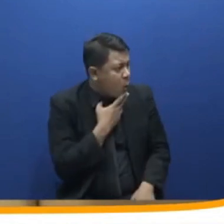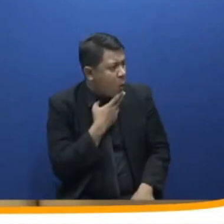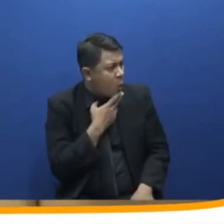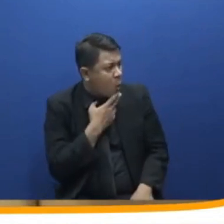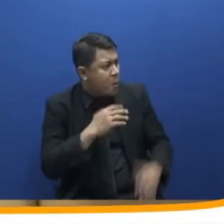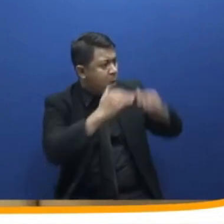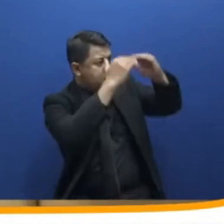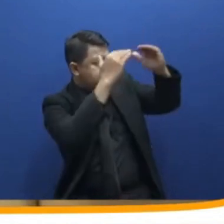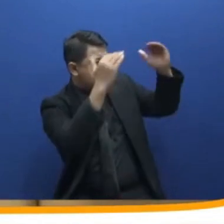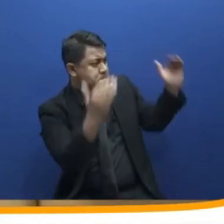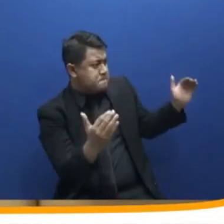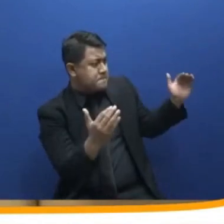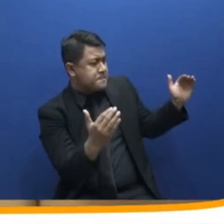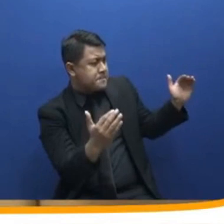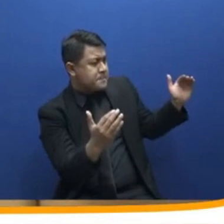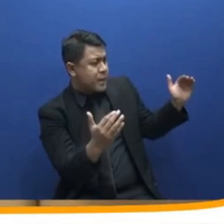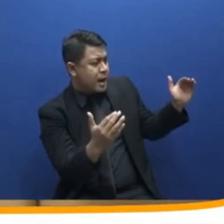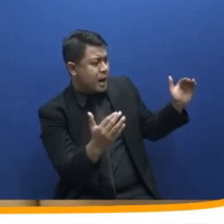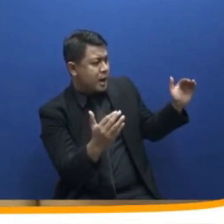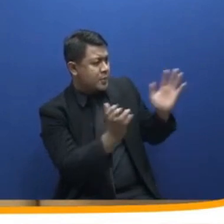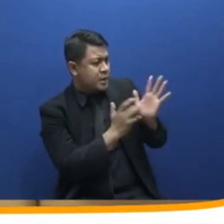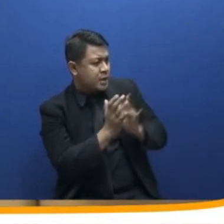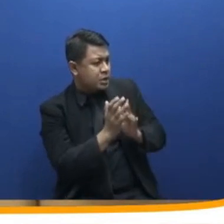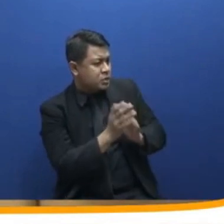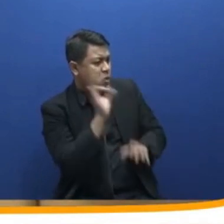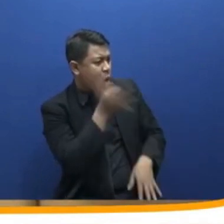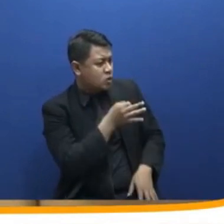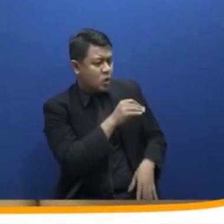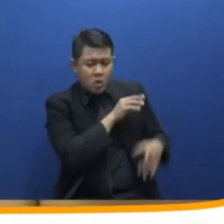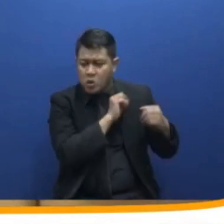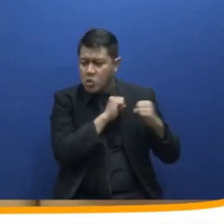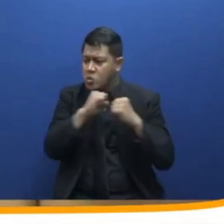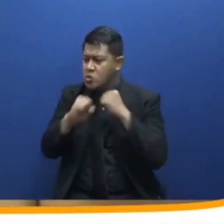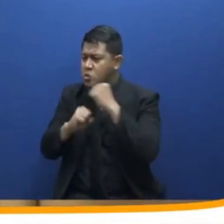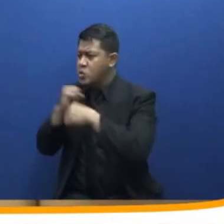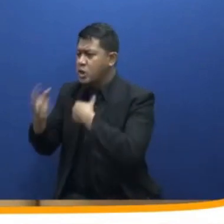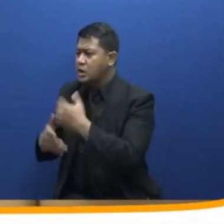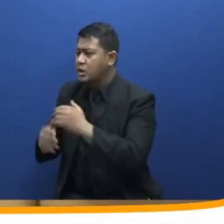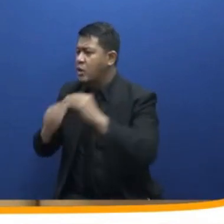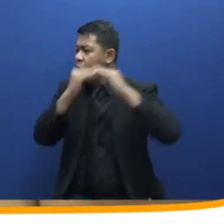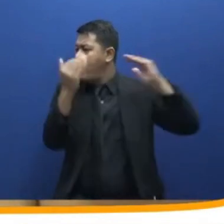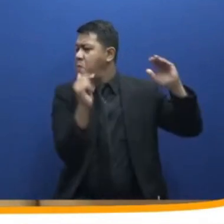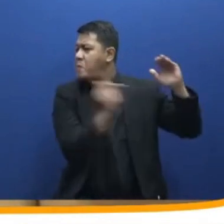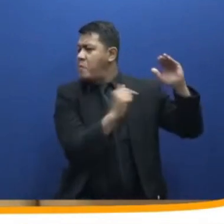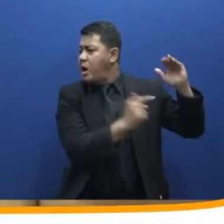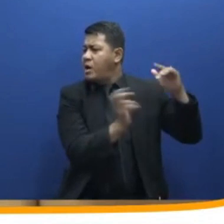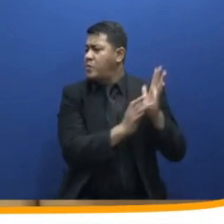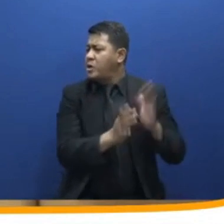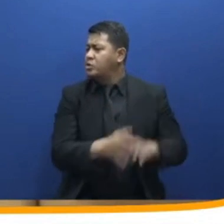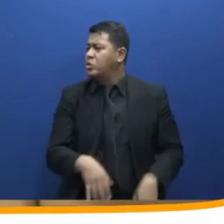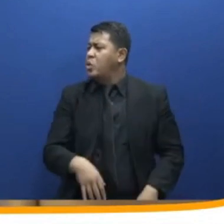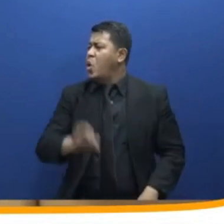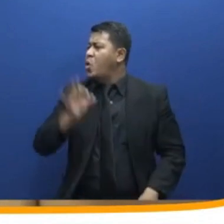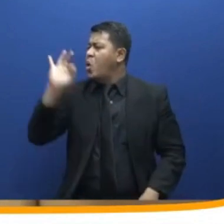loh Terus Petrus bukan orang Petrus ya tahu pakai itu Petrus terus makamnya kosong loh nggak ada apa-apa batu sudah